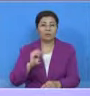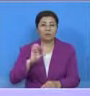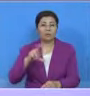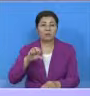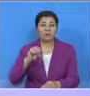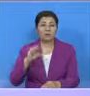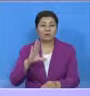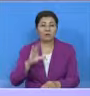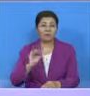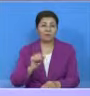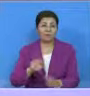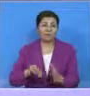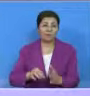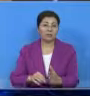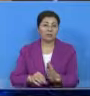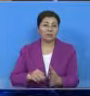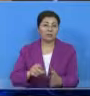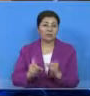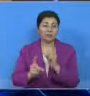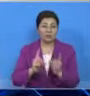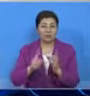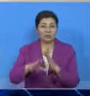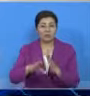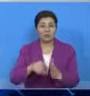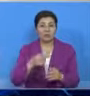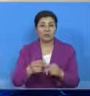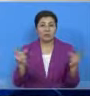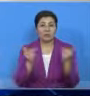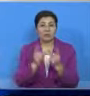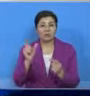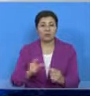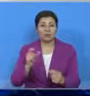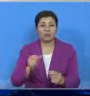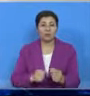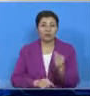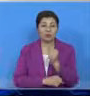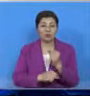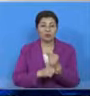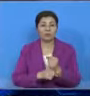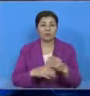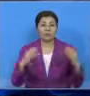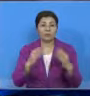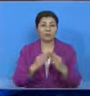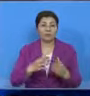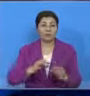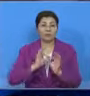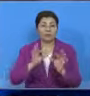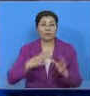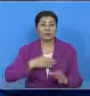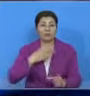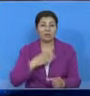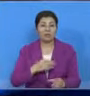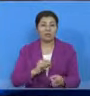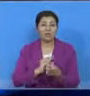Еспаевой. Мажилисмены проводят в регионе встречи с населением и трудовыми коллективами, рассказывая о важности предстоящего